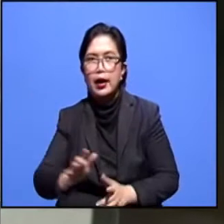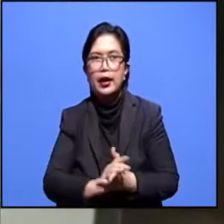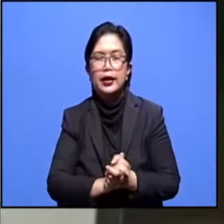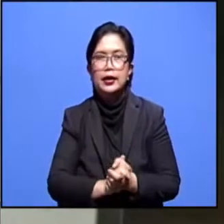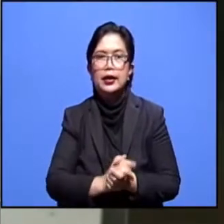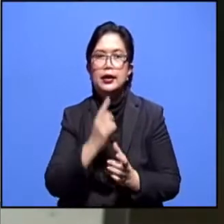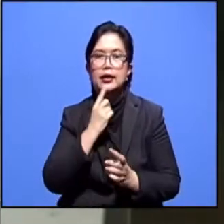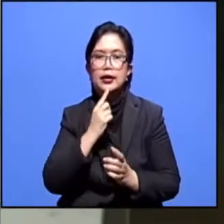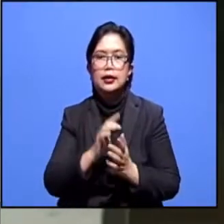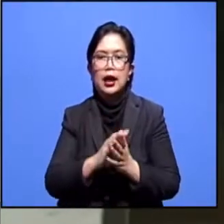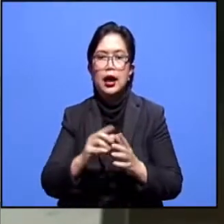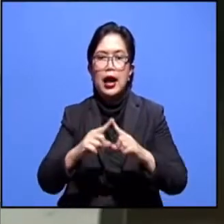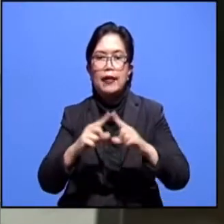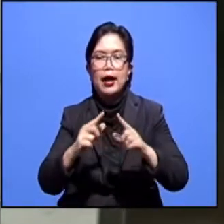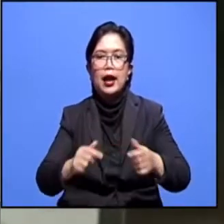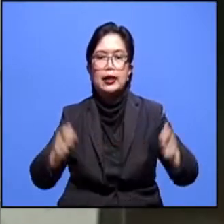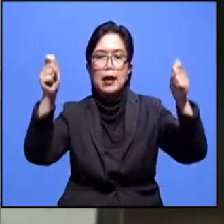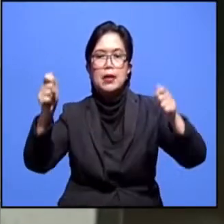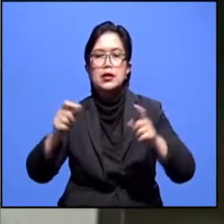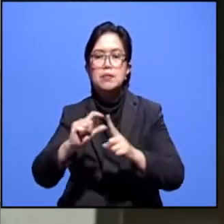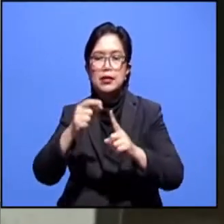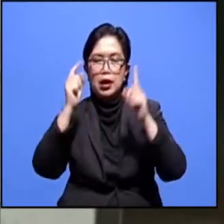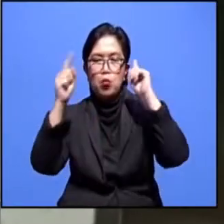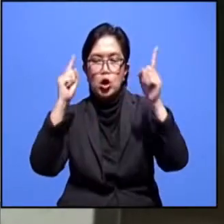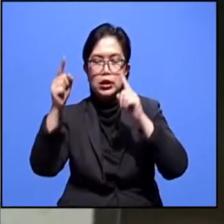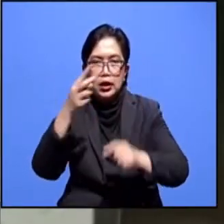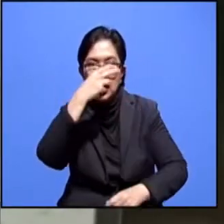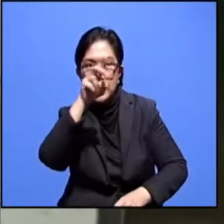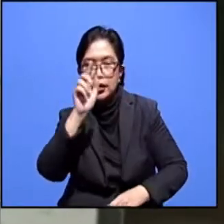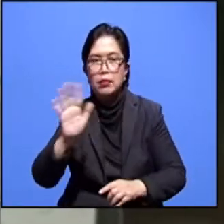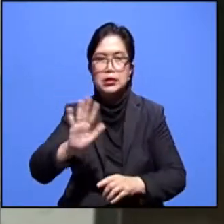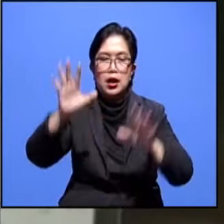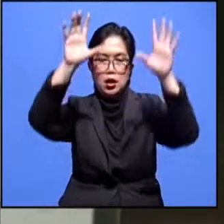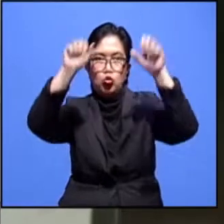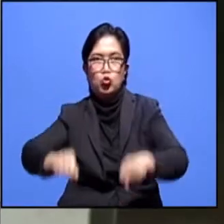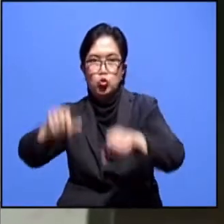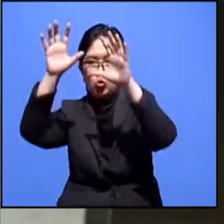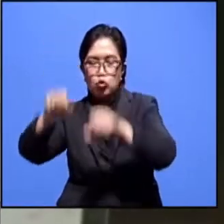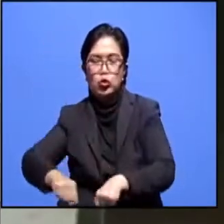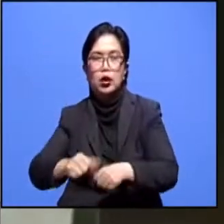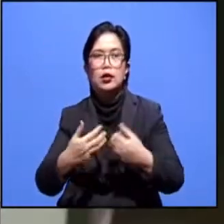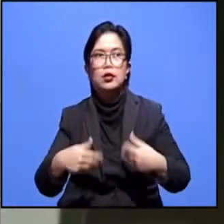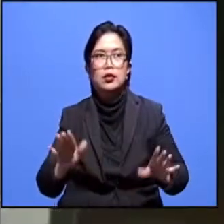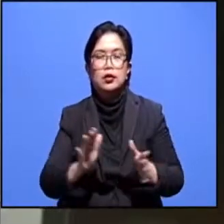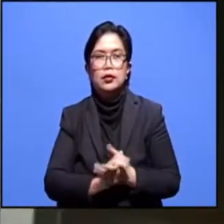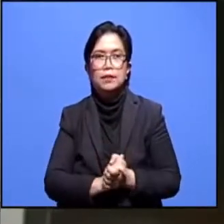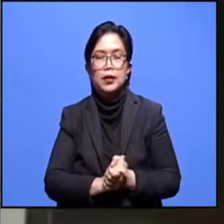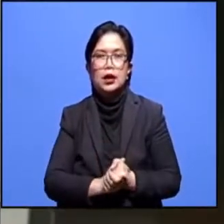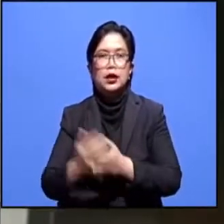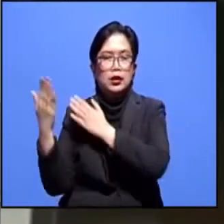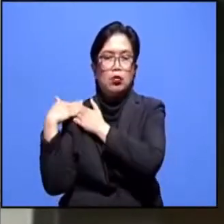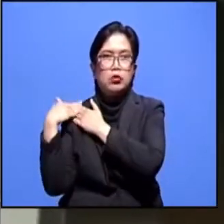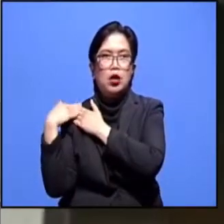atribut partai juga yang sudah tidak sesuai, itu pasti diturunkan. Jadi sudah kewajiban Satpol